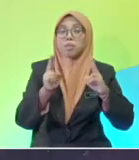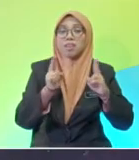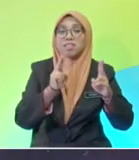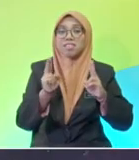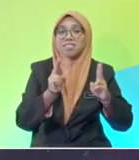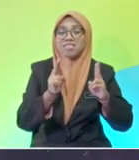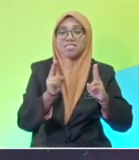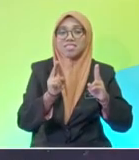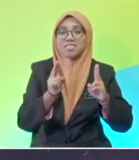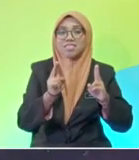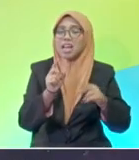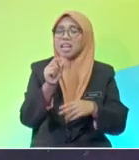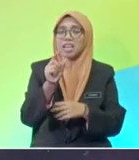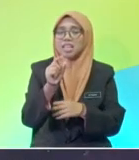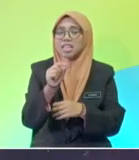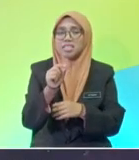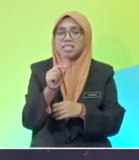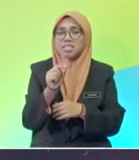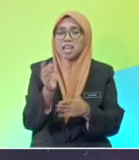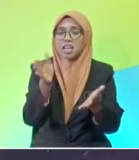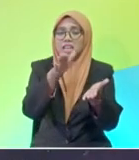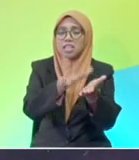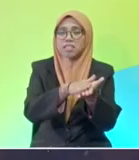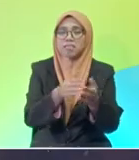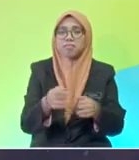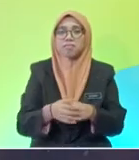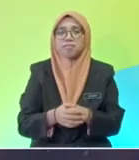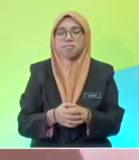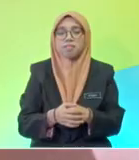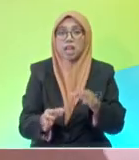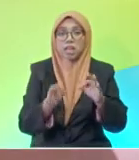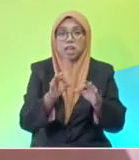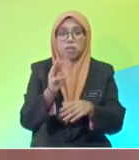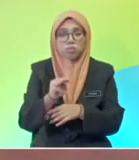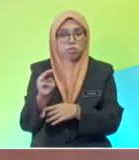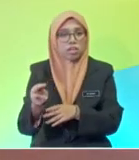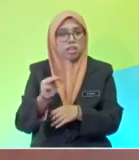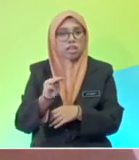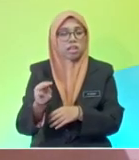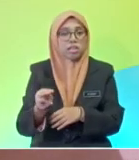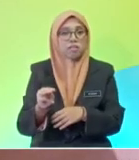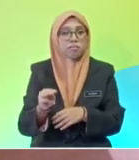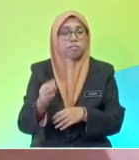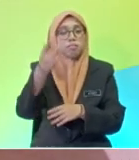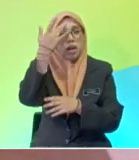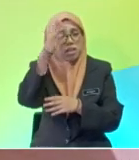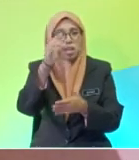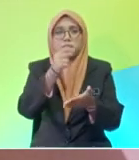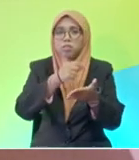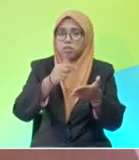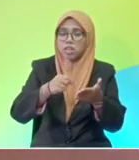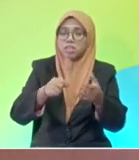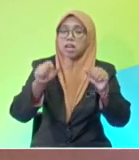pun melekat-lekat di rumah pandai menulis boleh tulis sendiri dengan P nah